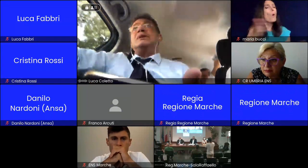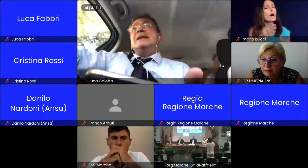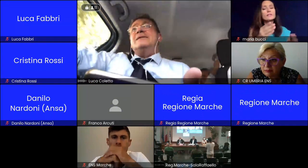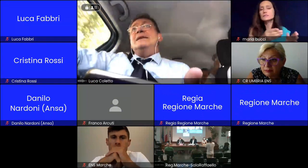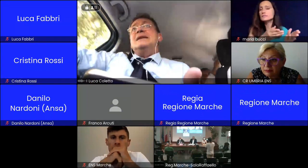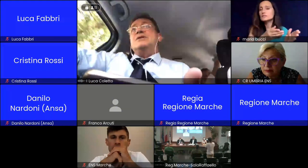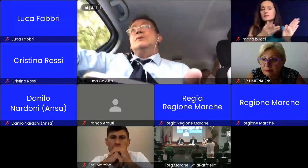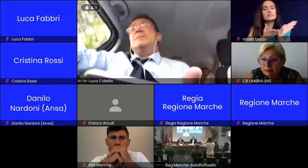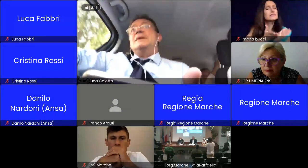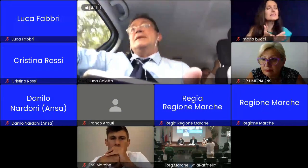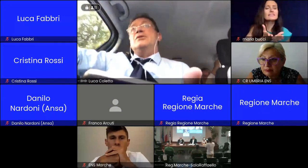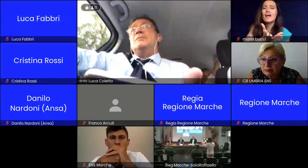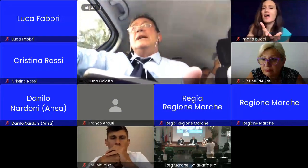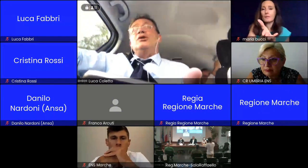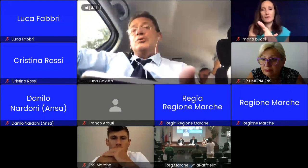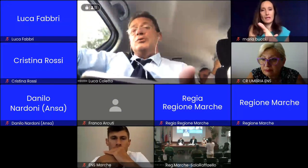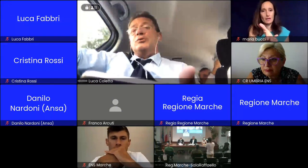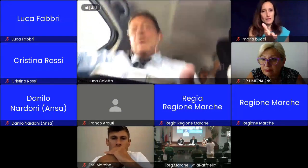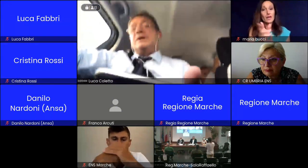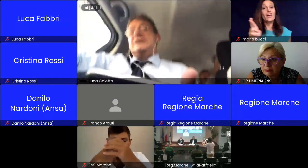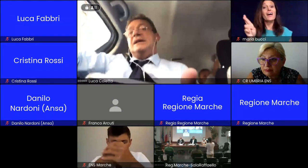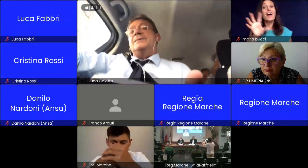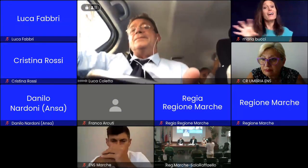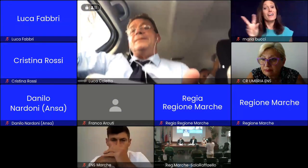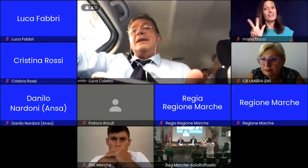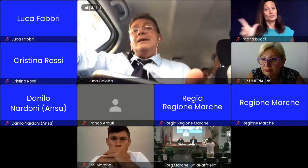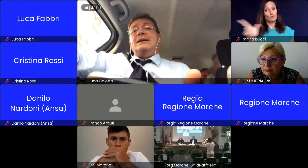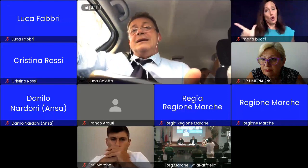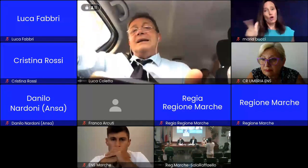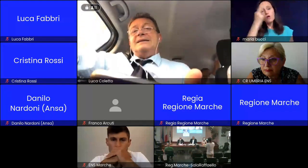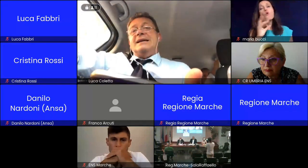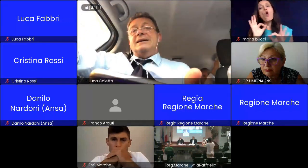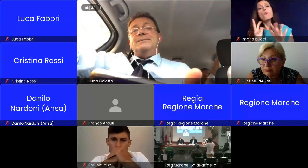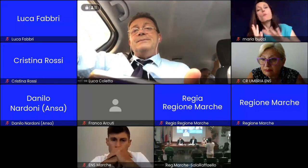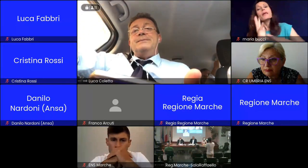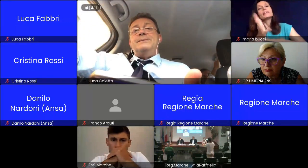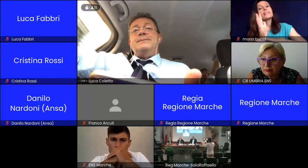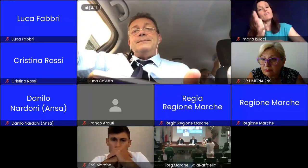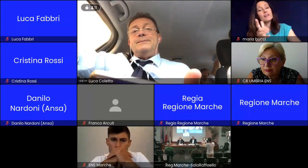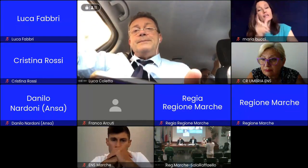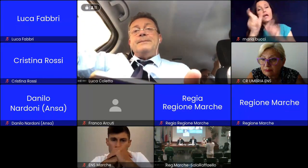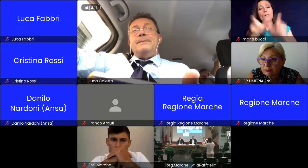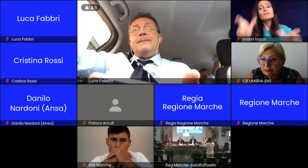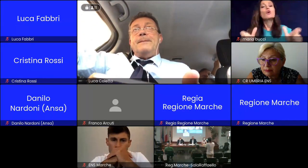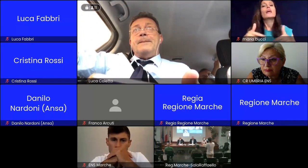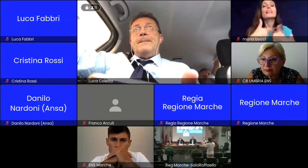a tutti di avere una vita assolutamente normale come è giusto che sia. Grazie.